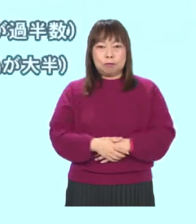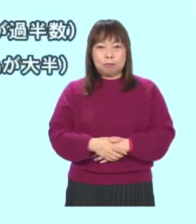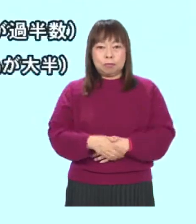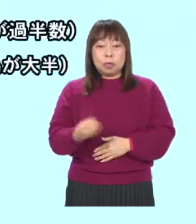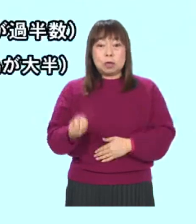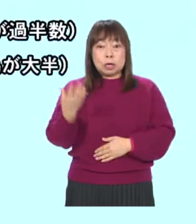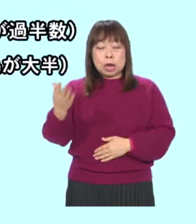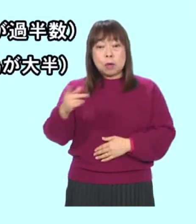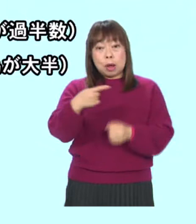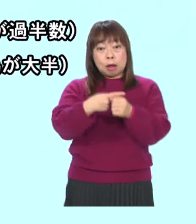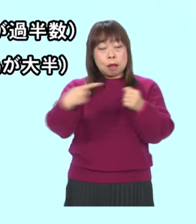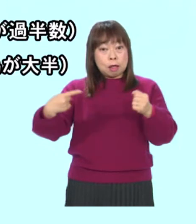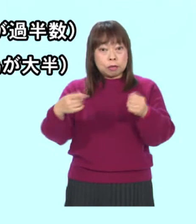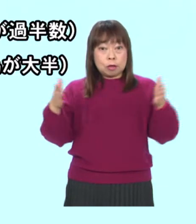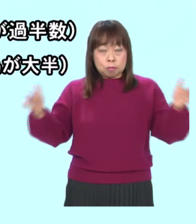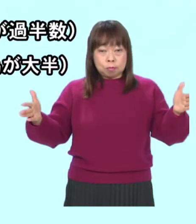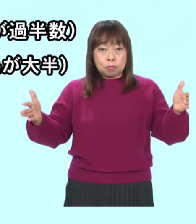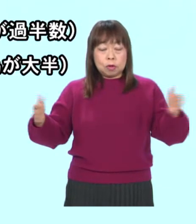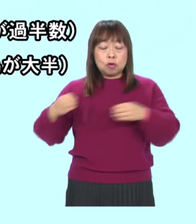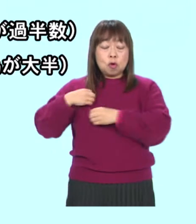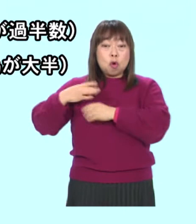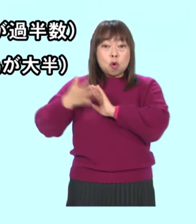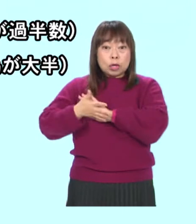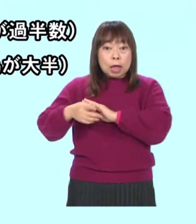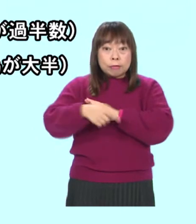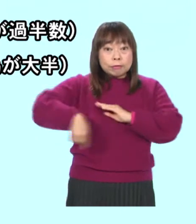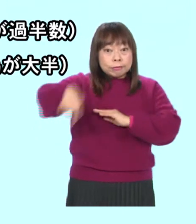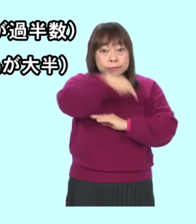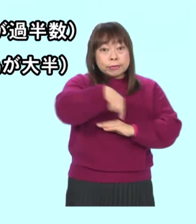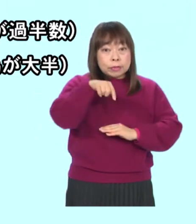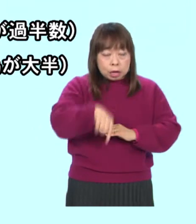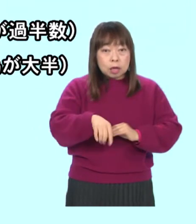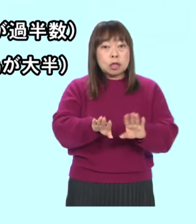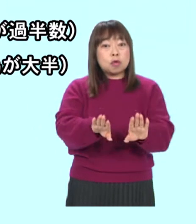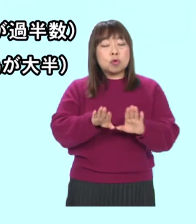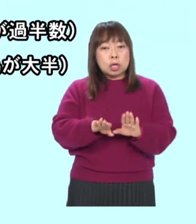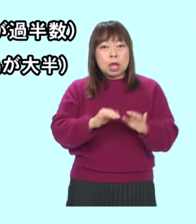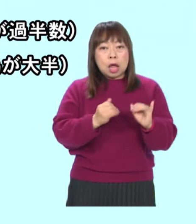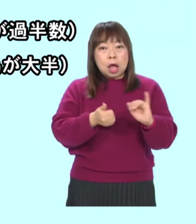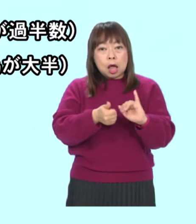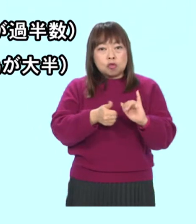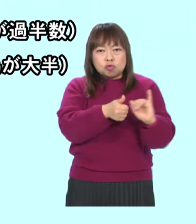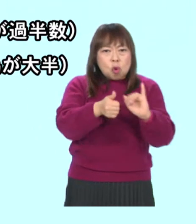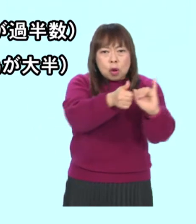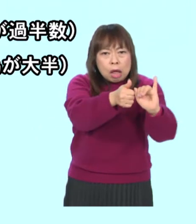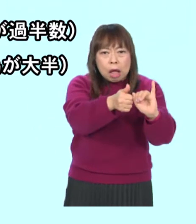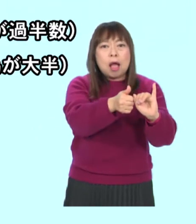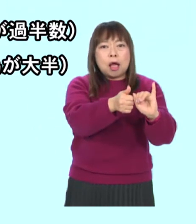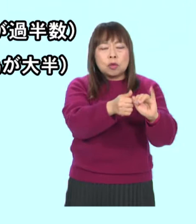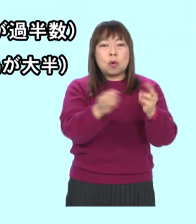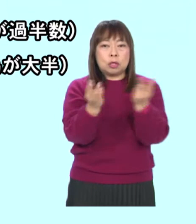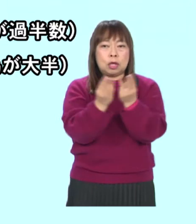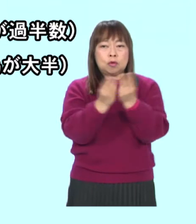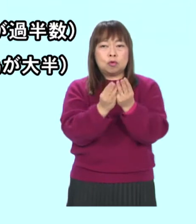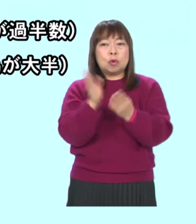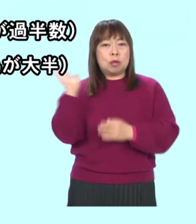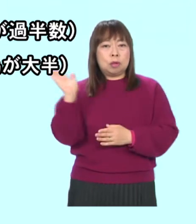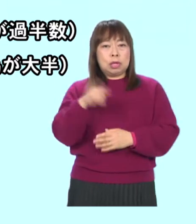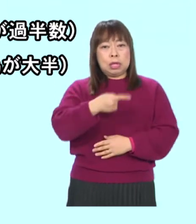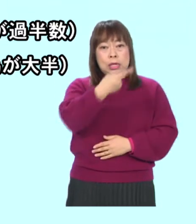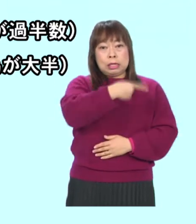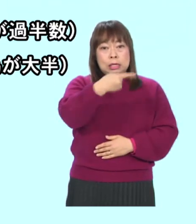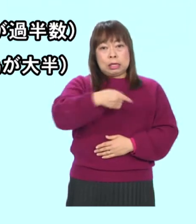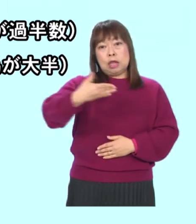令和元年中、兵庫県警察で受理したストーカー事案の相談件数は1095件でした